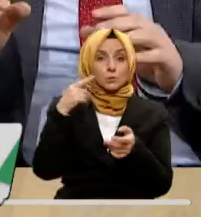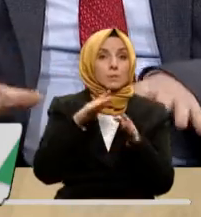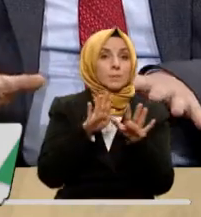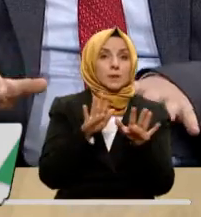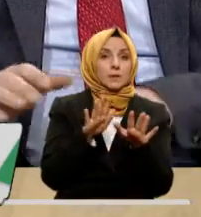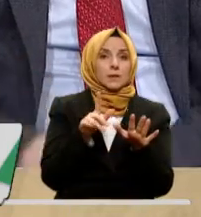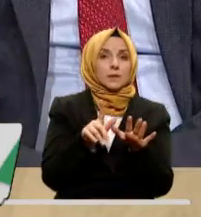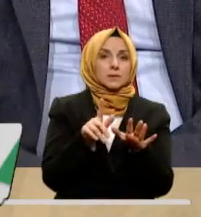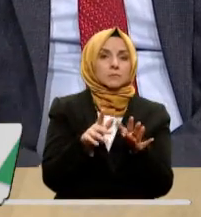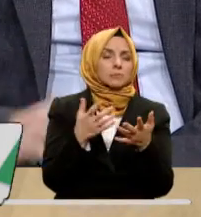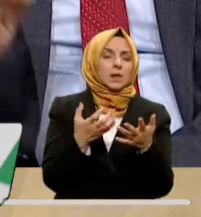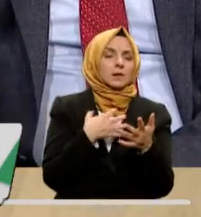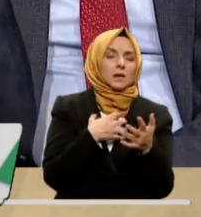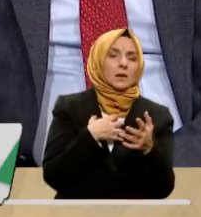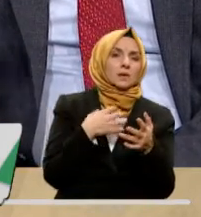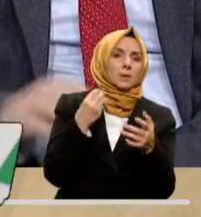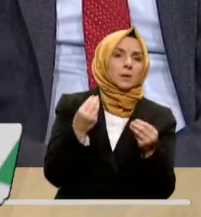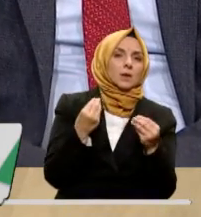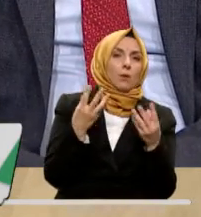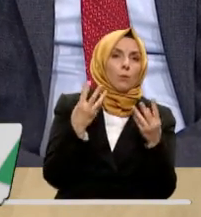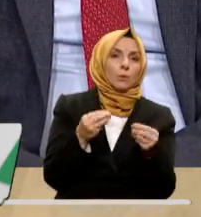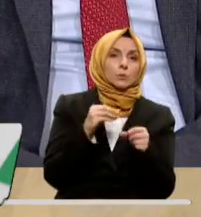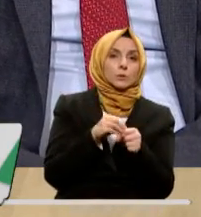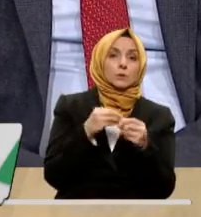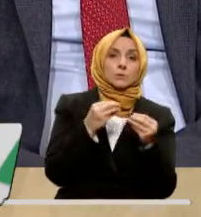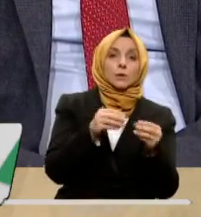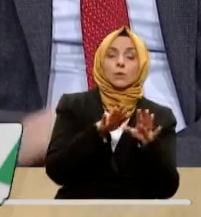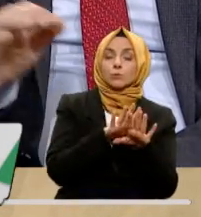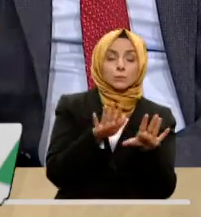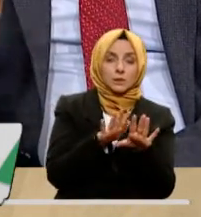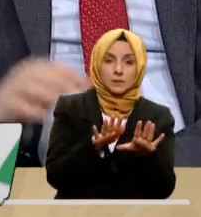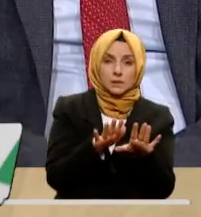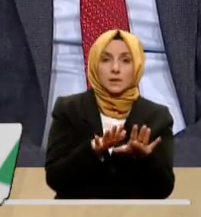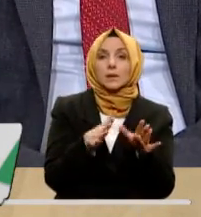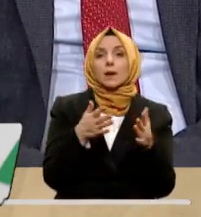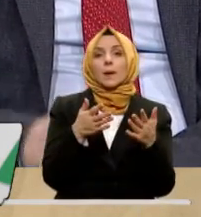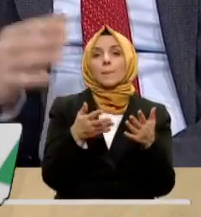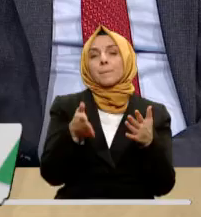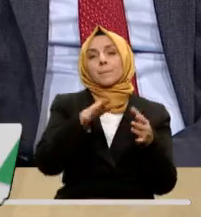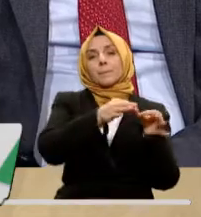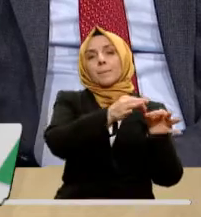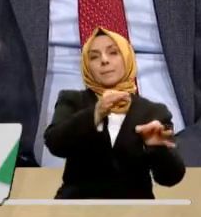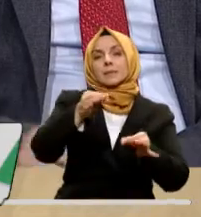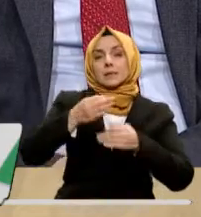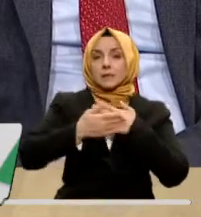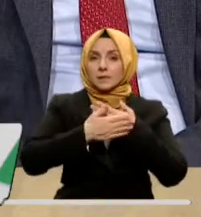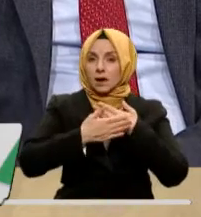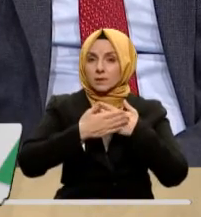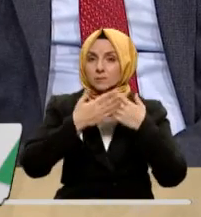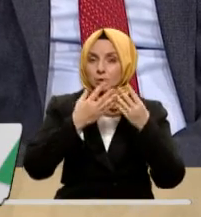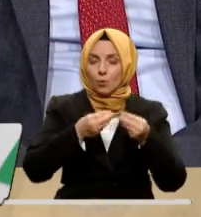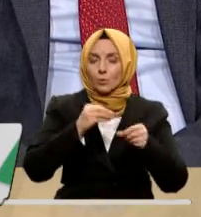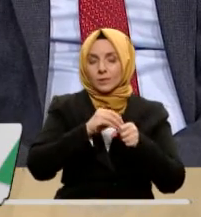dahil Bunun içerisinde tamamen ihtiyacı olan birisine yardım amacıyla verilmesi lazım en büyük faydası